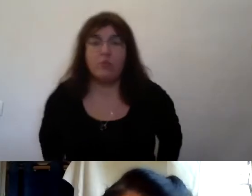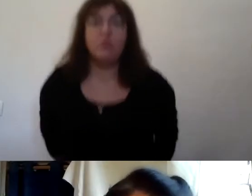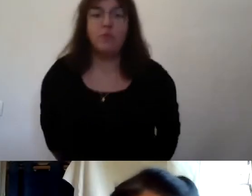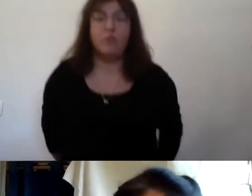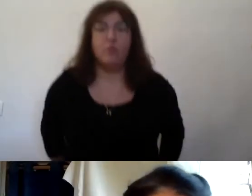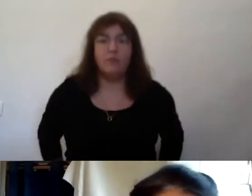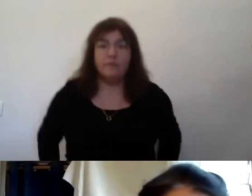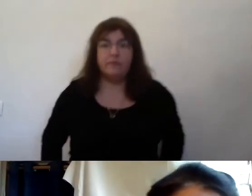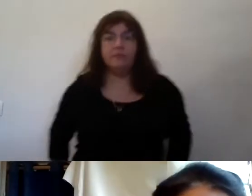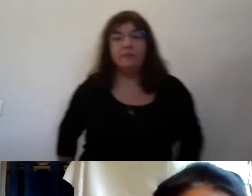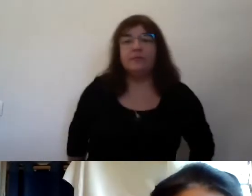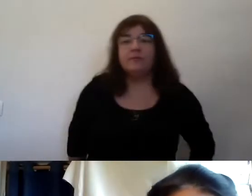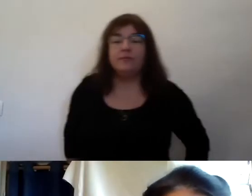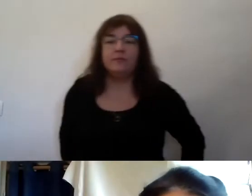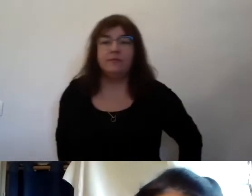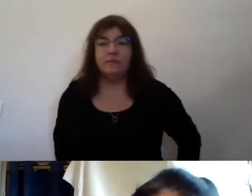Oui, bien, bonjour à tous.